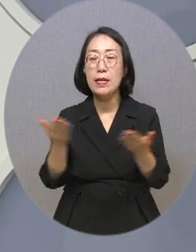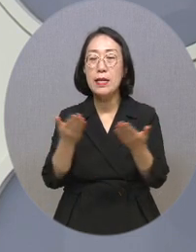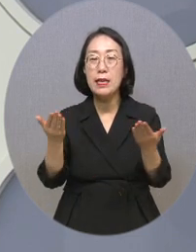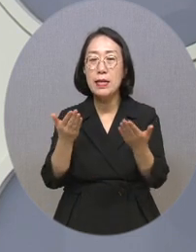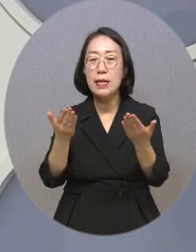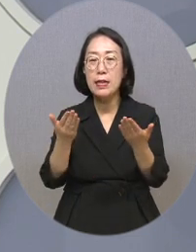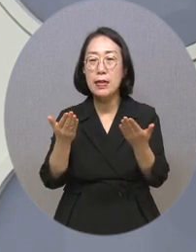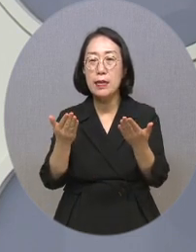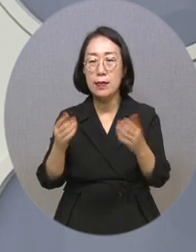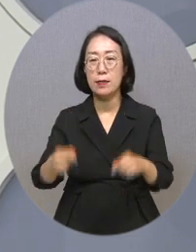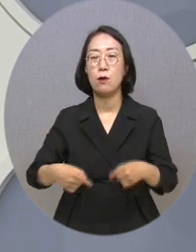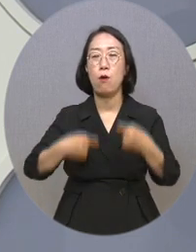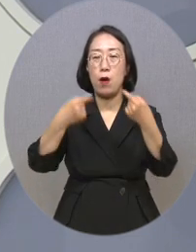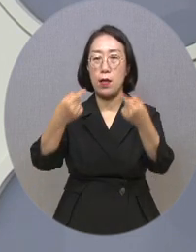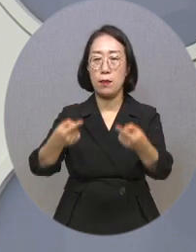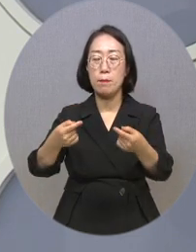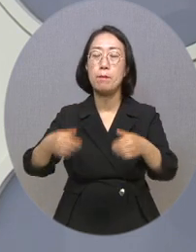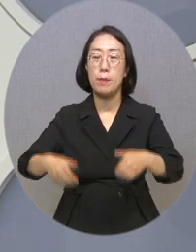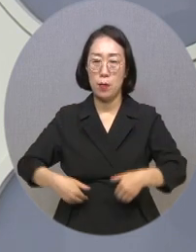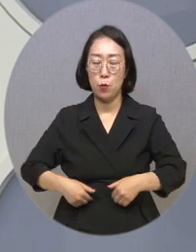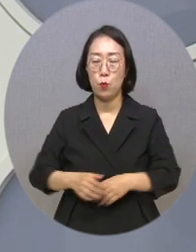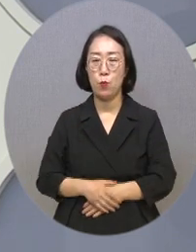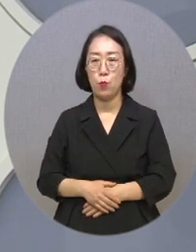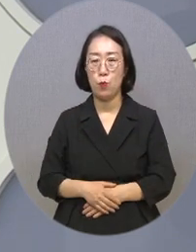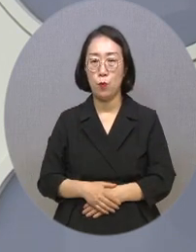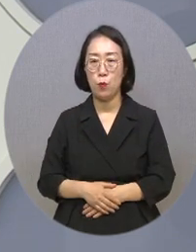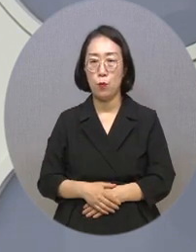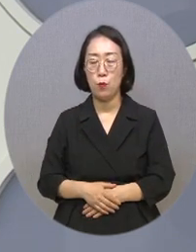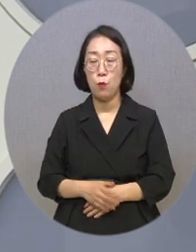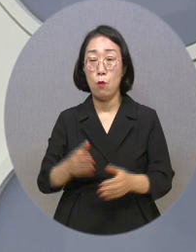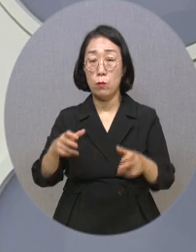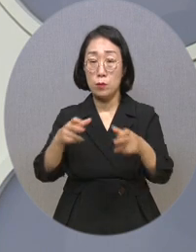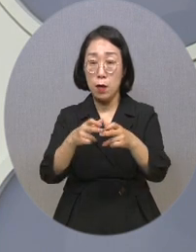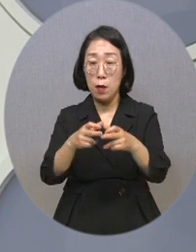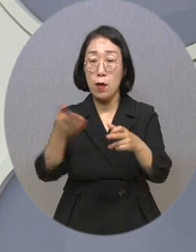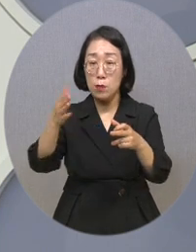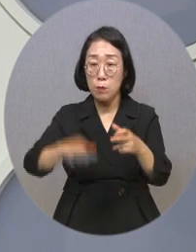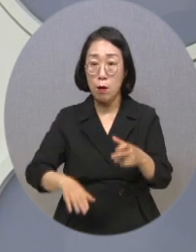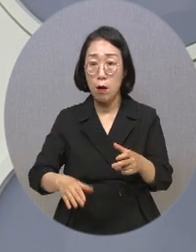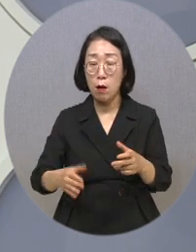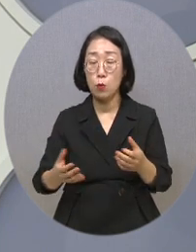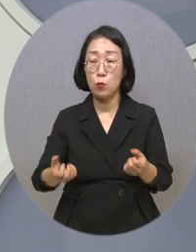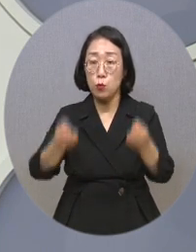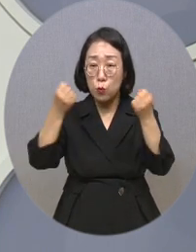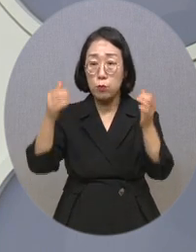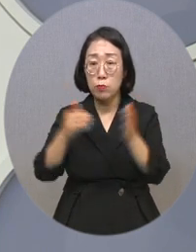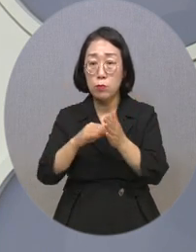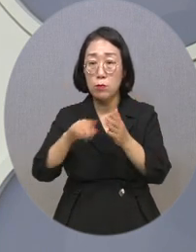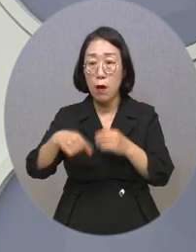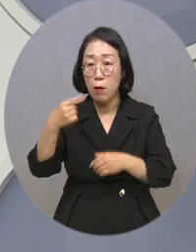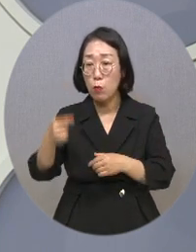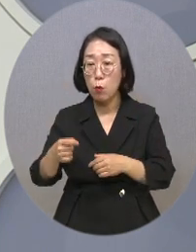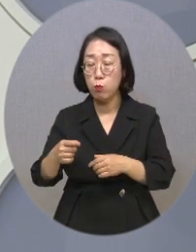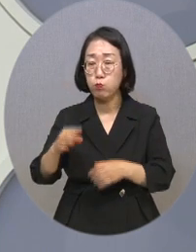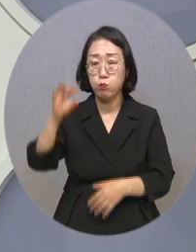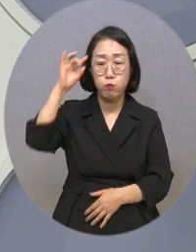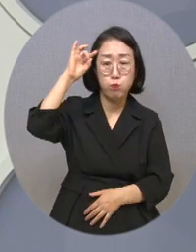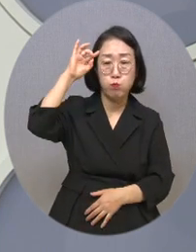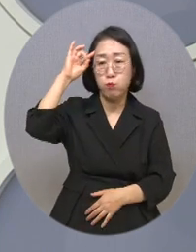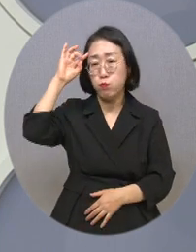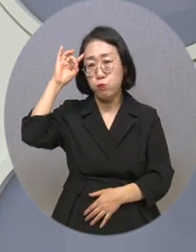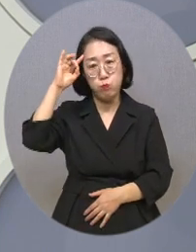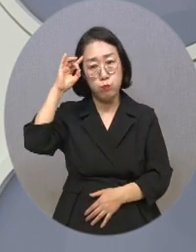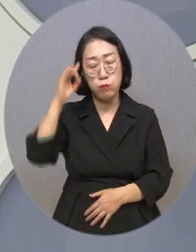참 중요합니다. 우리 애들이 저기 그 학교 졸업하고 나서 어디 갈 데가 없는데 직업을 근로시간